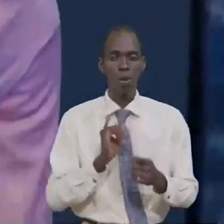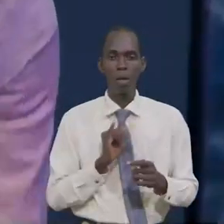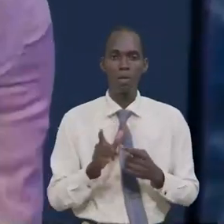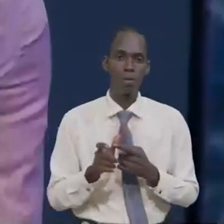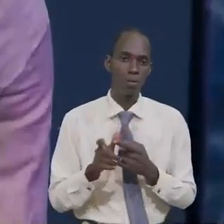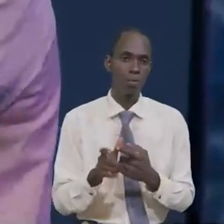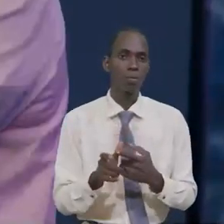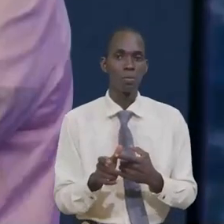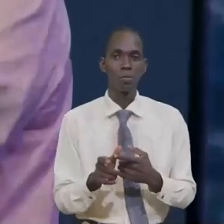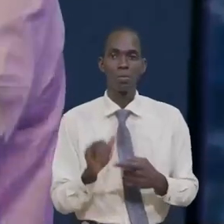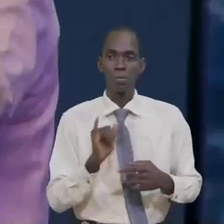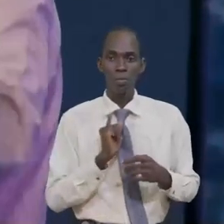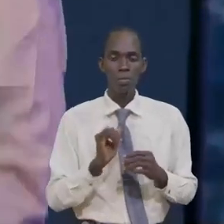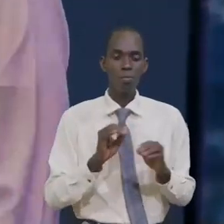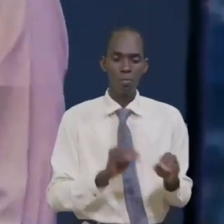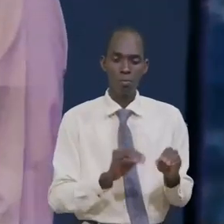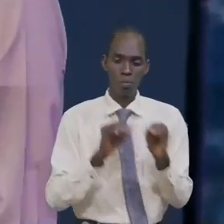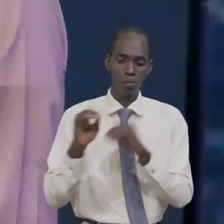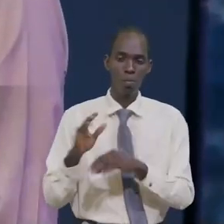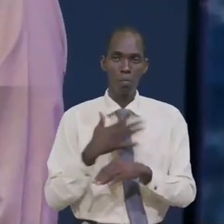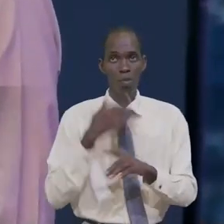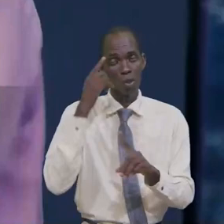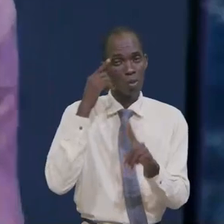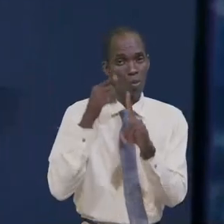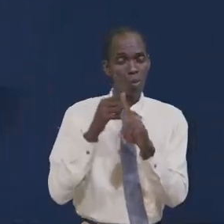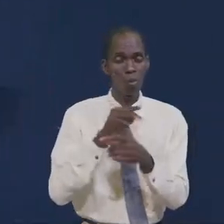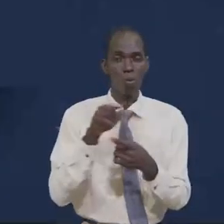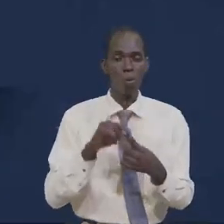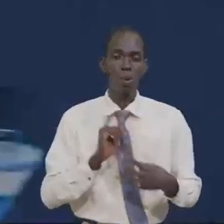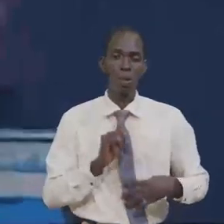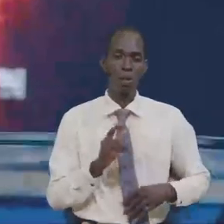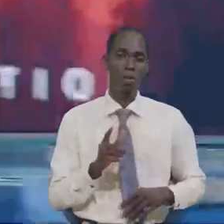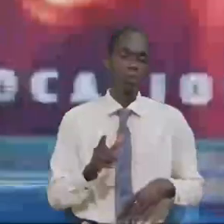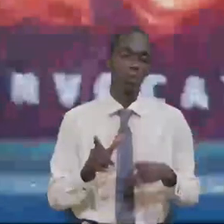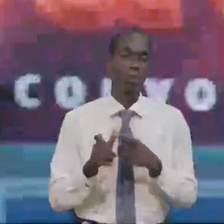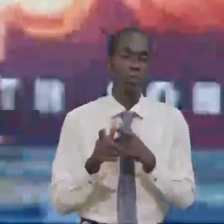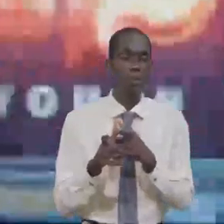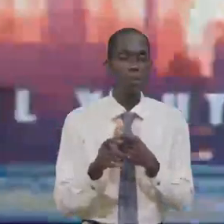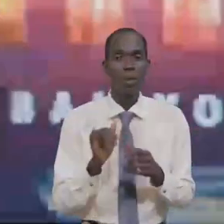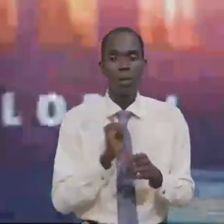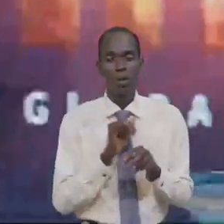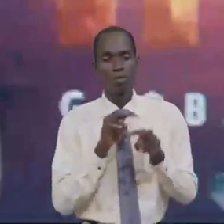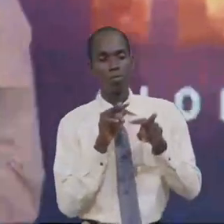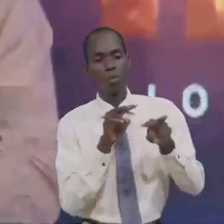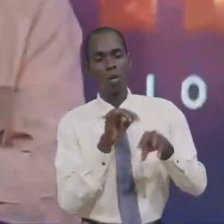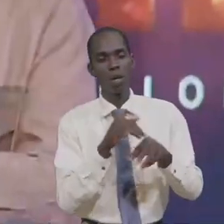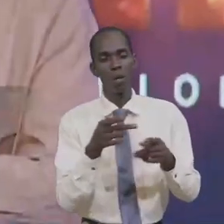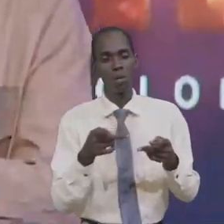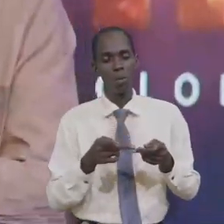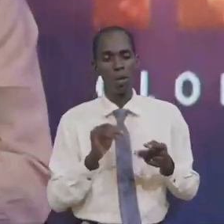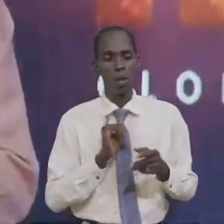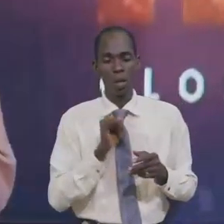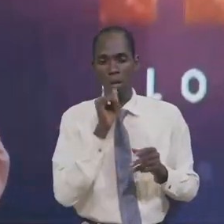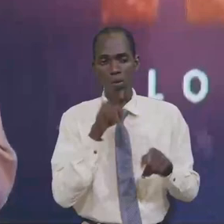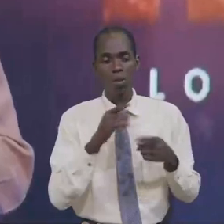je fixe les objectifs quand je cours je regarde là où je vais je ne permets pas au